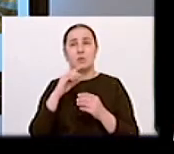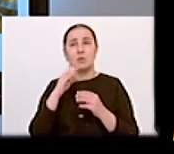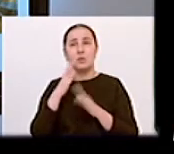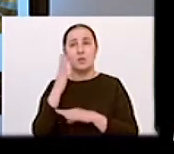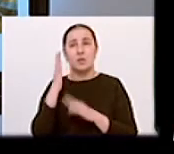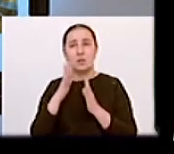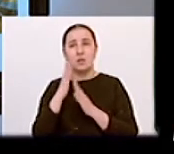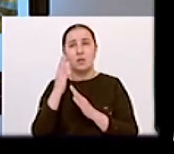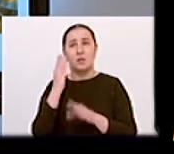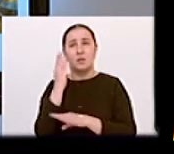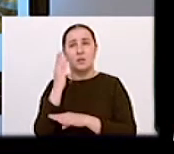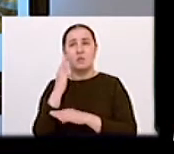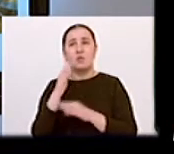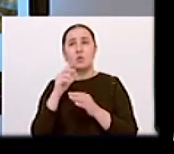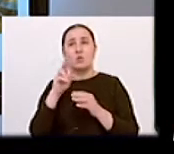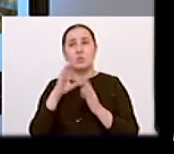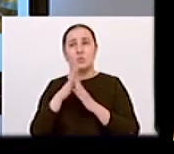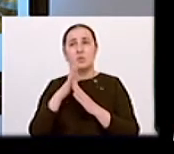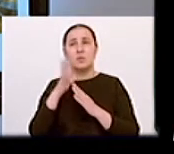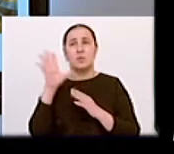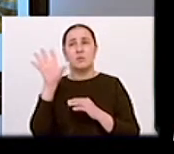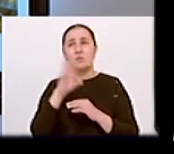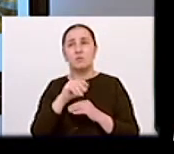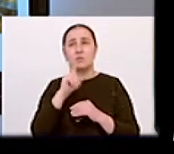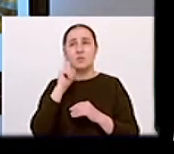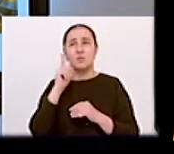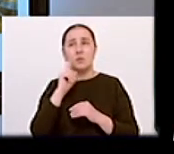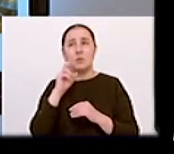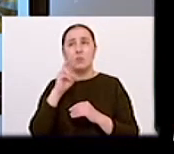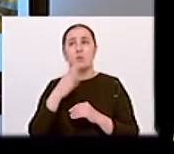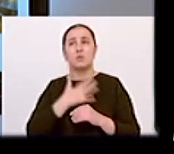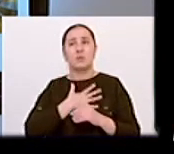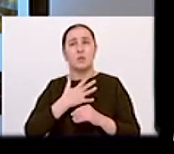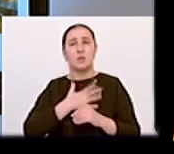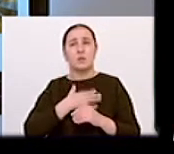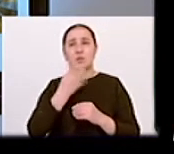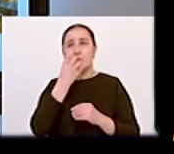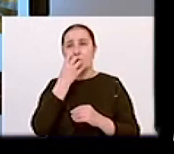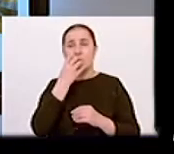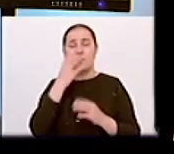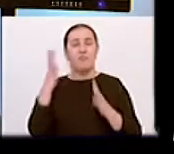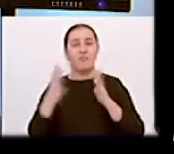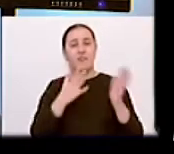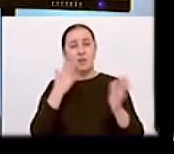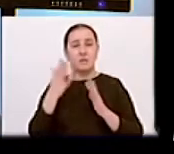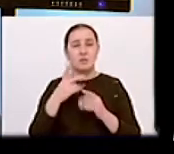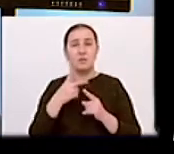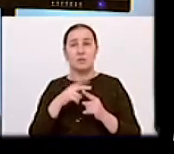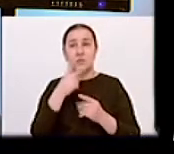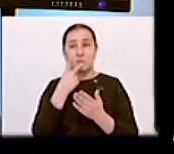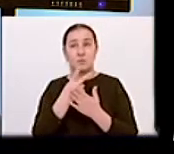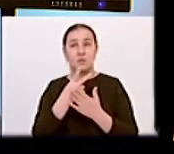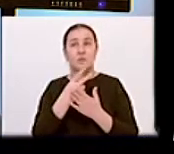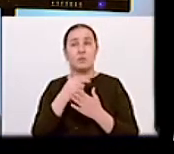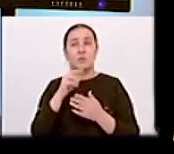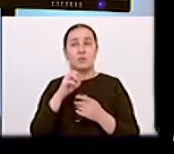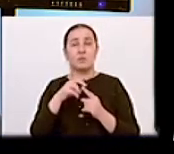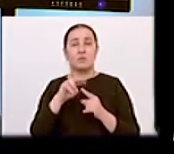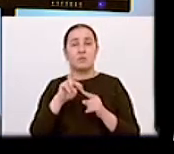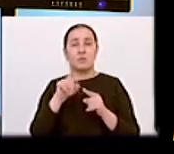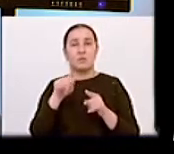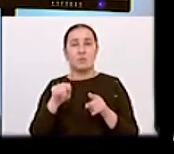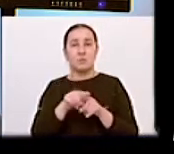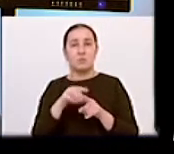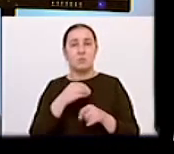кусты, трава – все зазеленело под дыханием теплого ветра. Заметили движение? Вам, наверное,